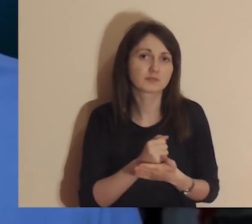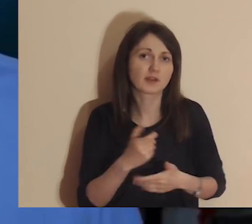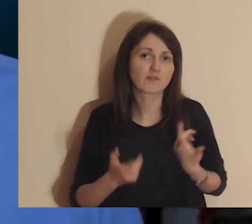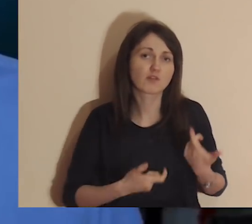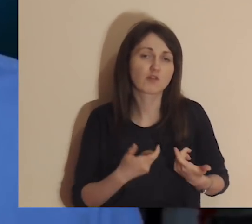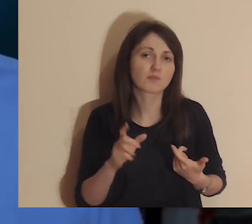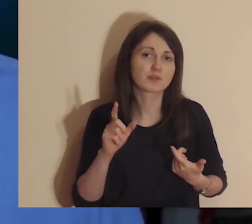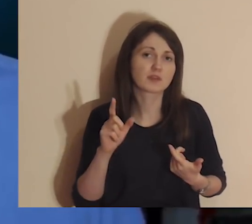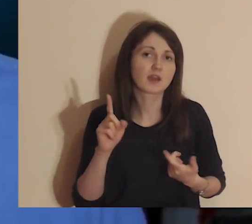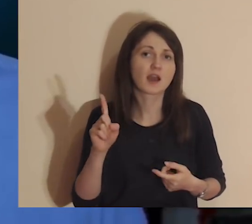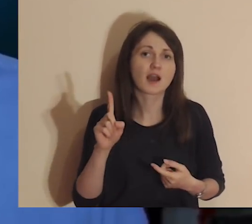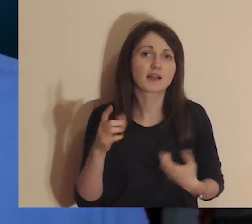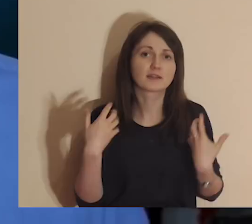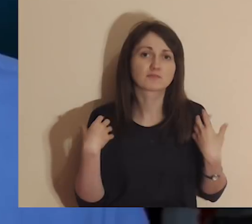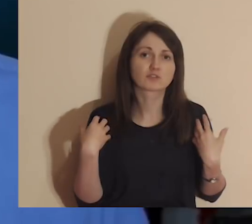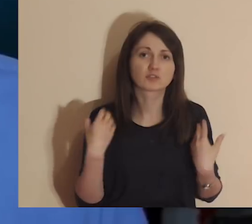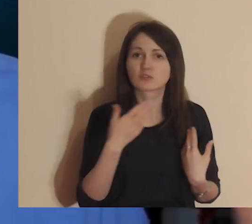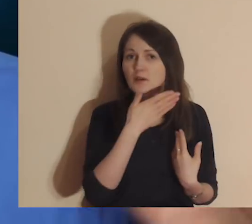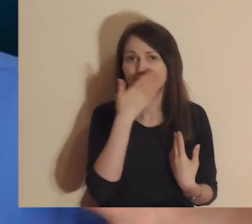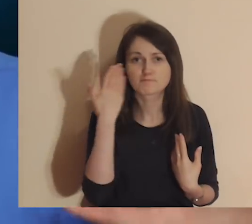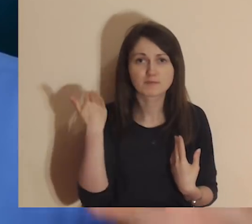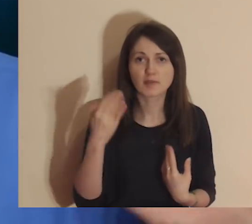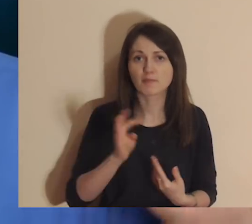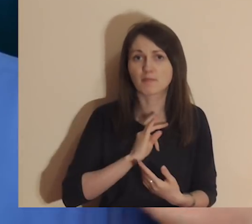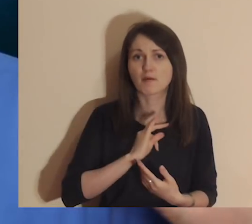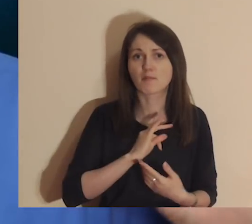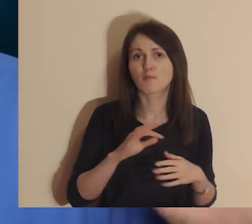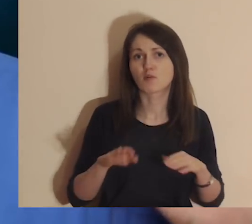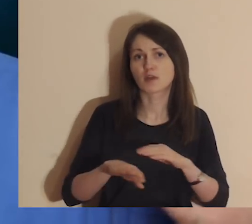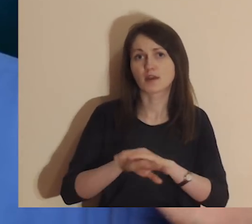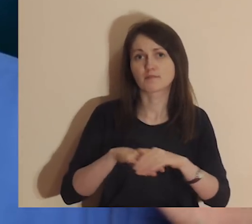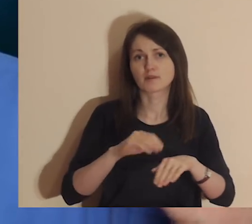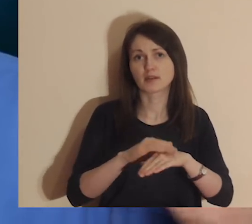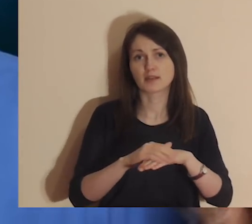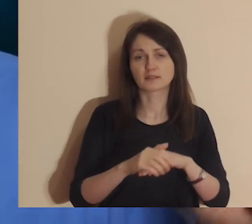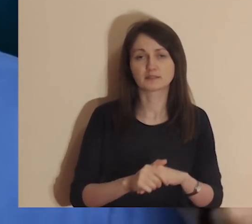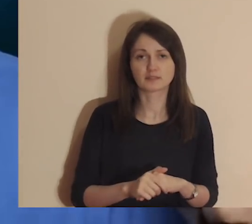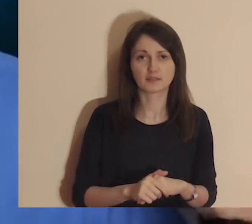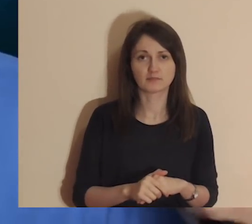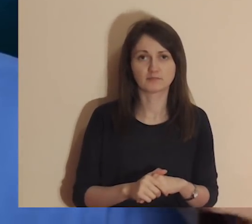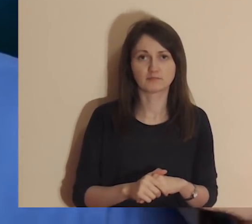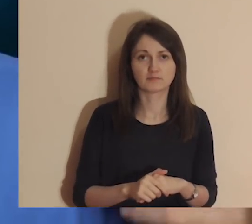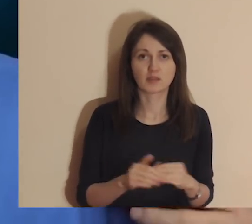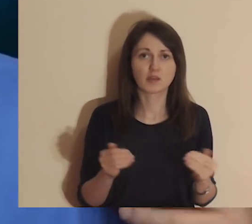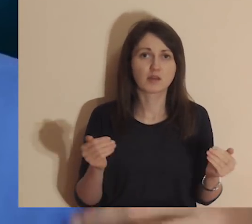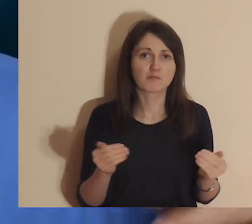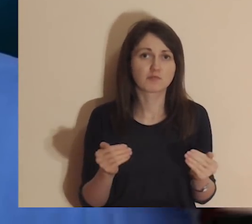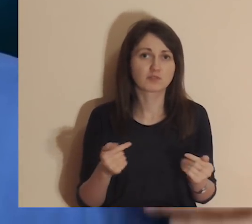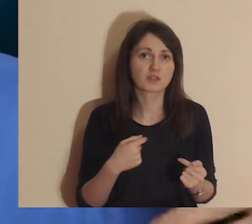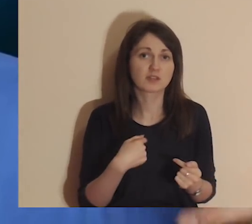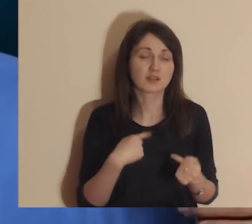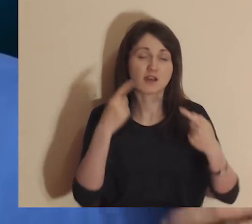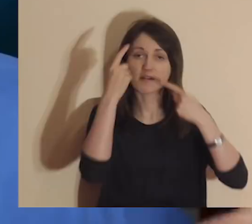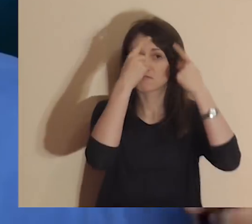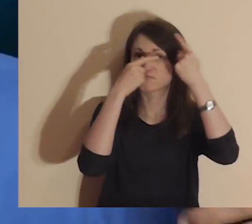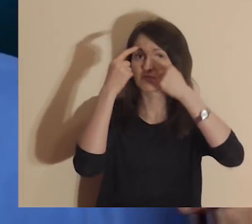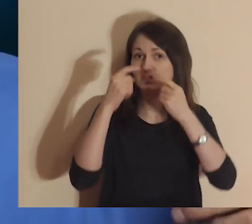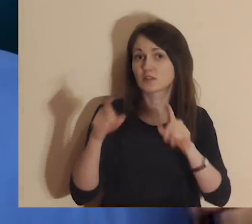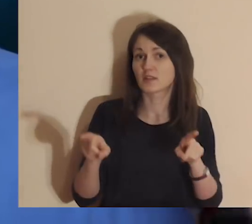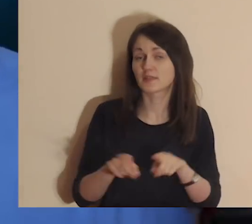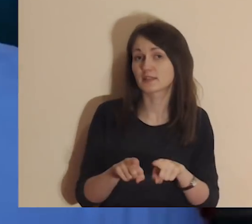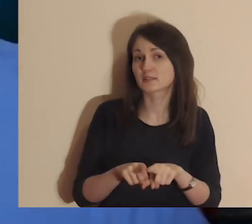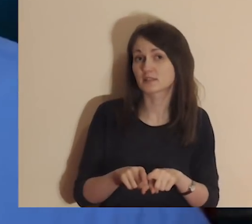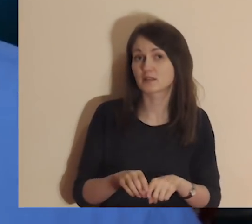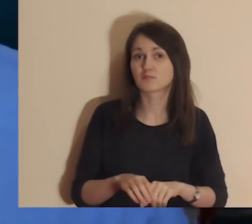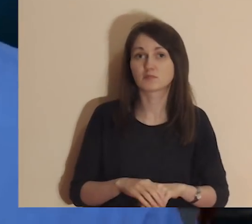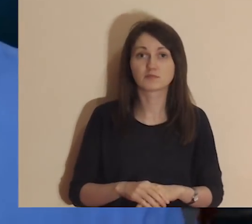nawet przyjemnych i fajnych, ale nie mam życia w swoich rękach, nie mam tego życia. I teraz pytanie, czy ja przypadkiem w takie myślenie